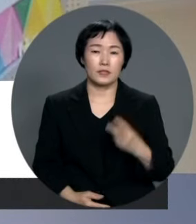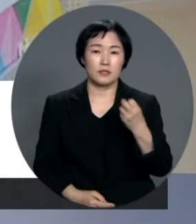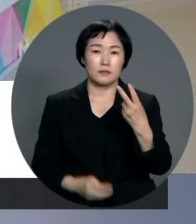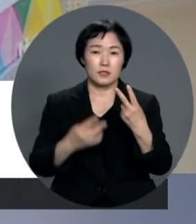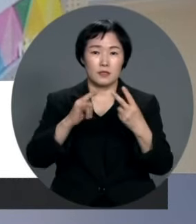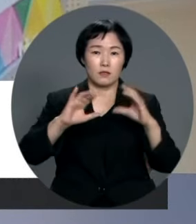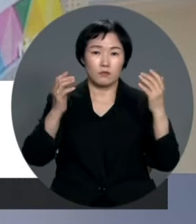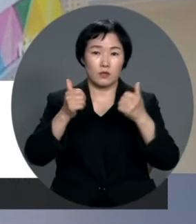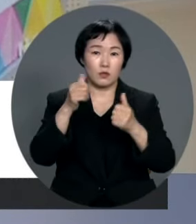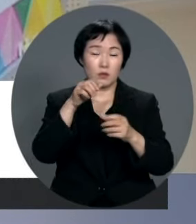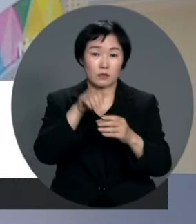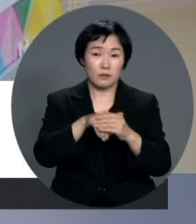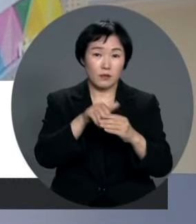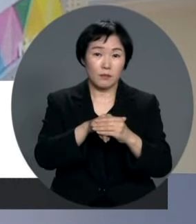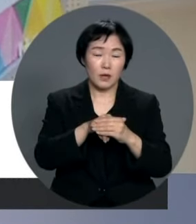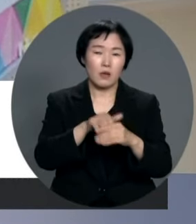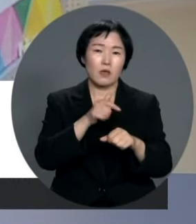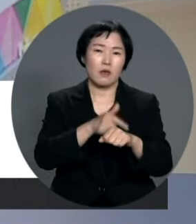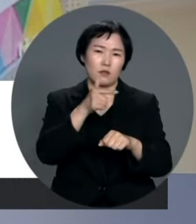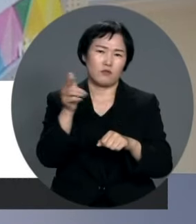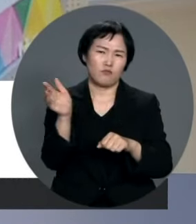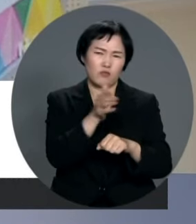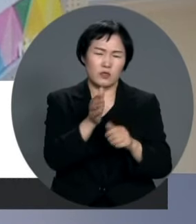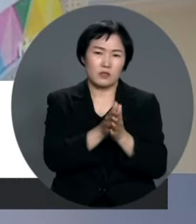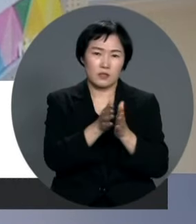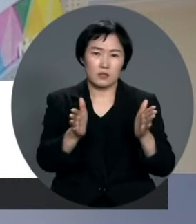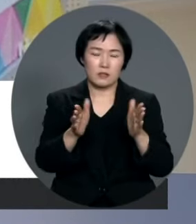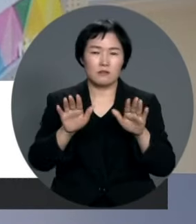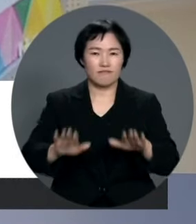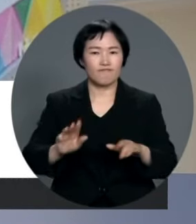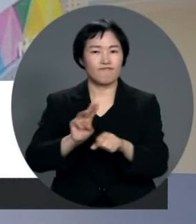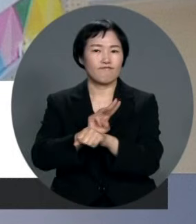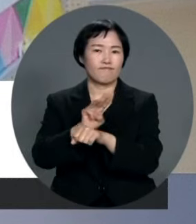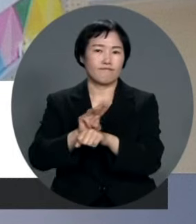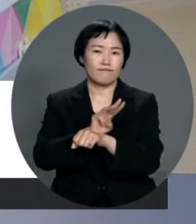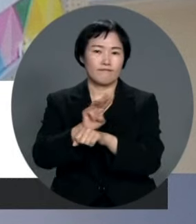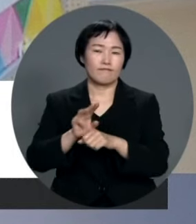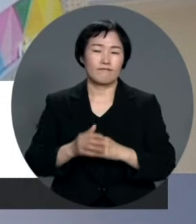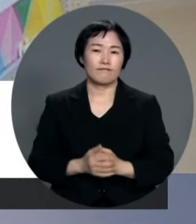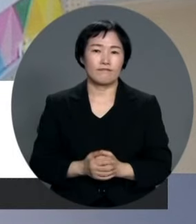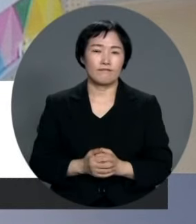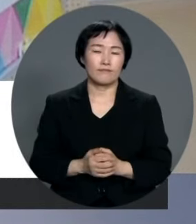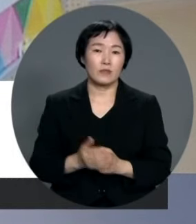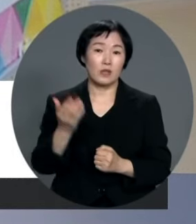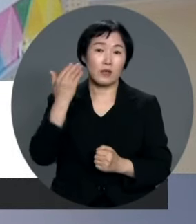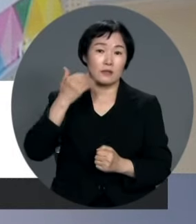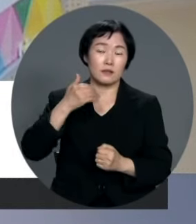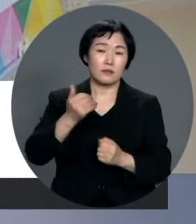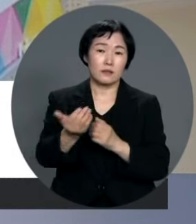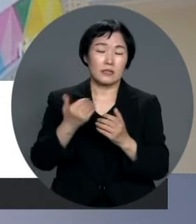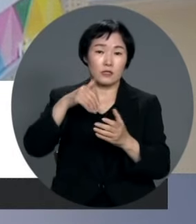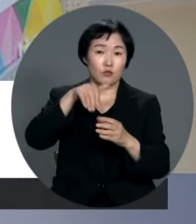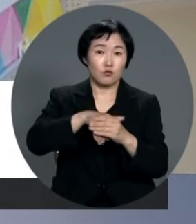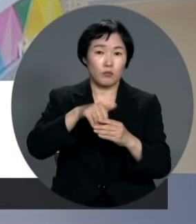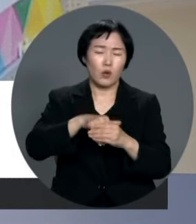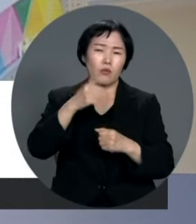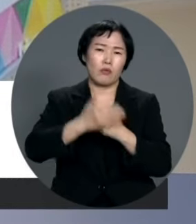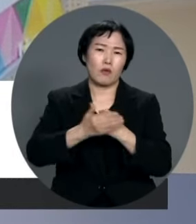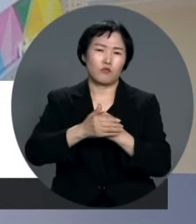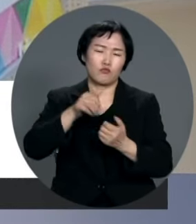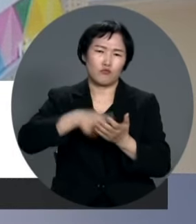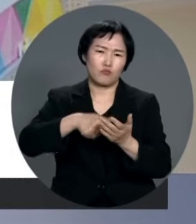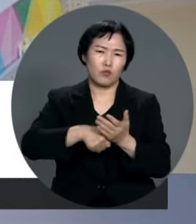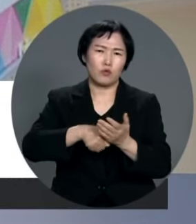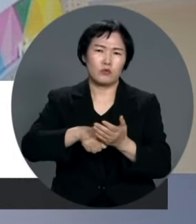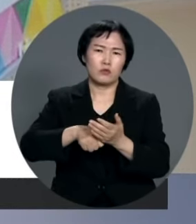22대 국회의원 선거 투표가 6시부터 시작돼 3시간이 훌쩍 지났습니다. 지난 사전 투표에서는 대구의 투표율이